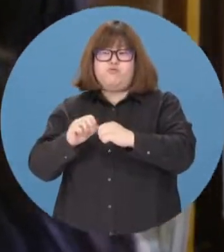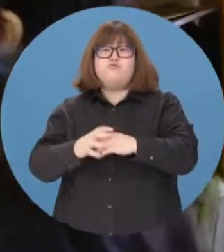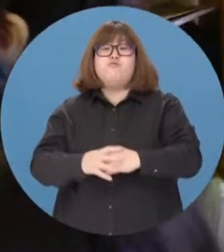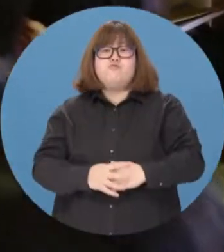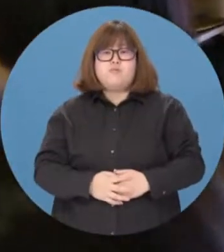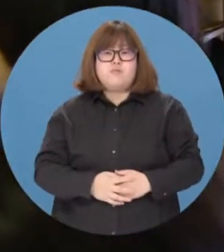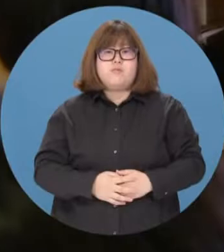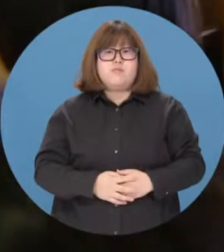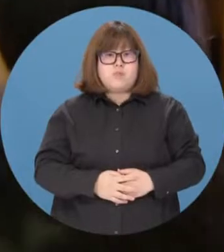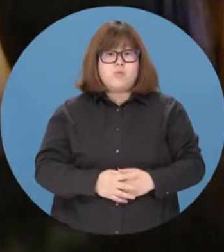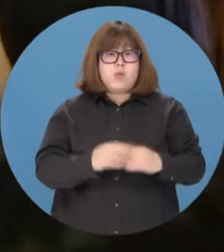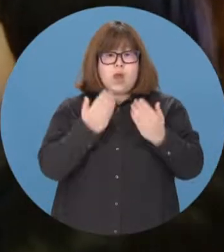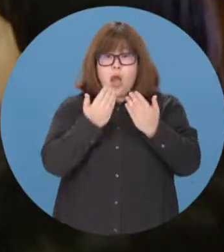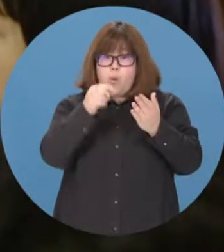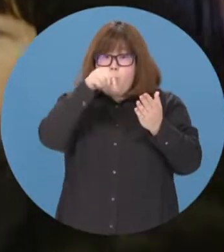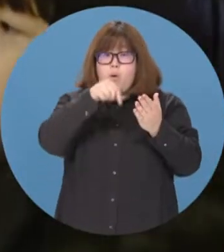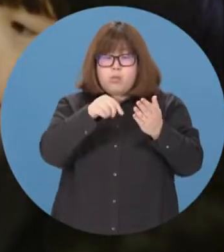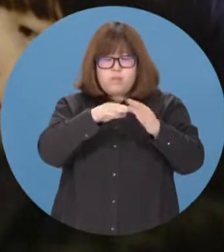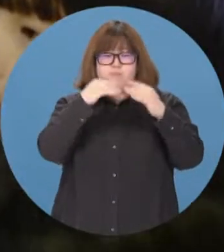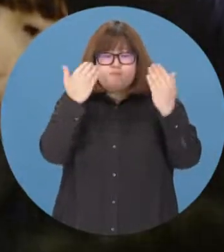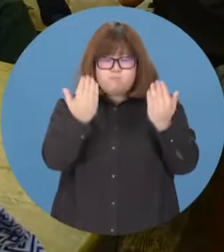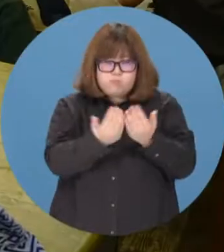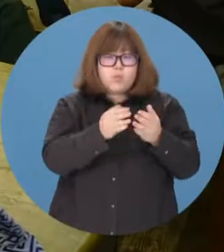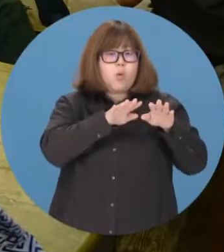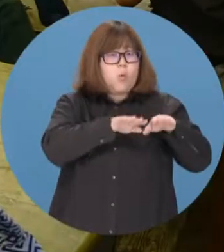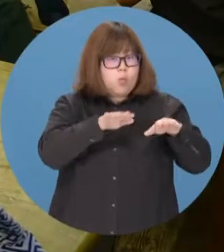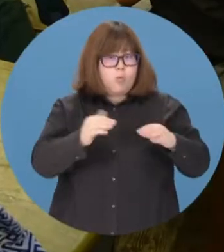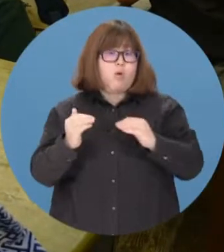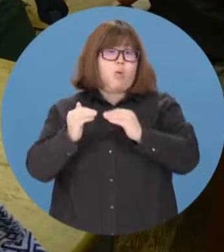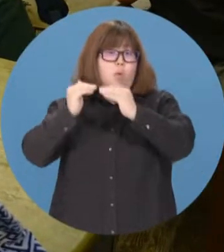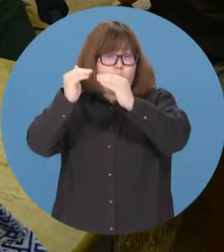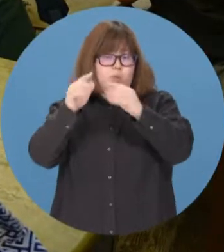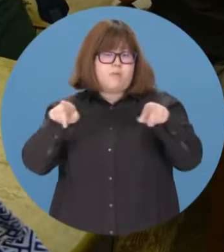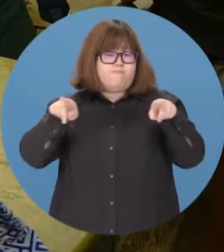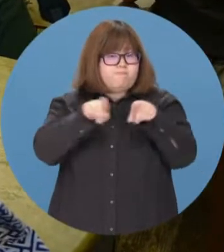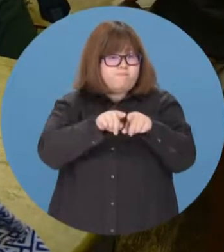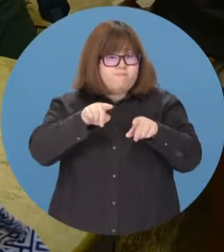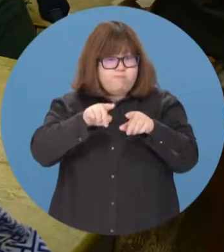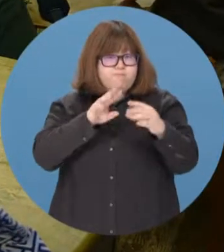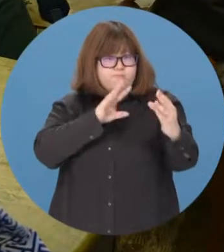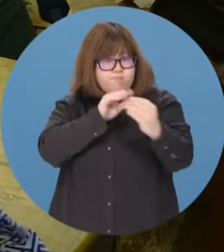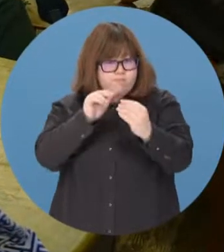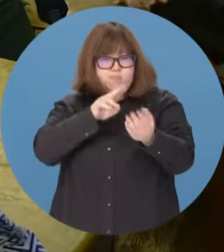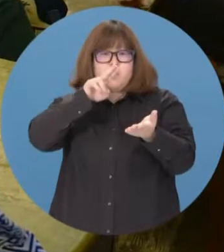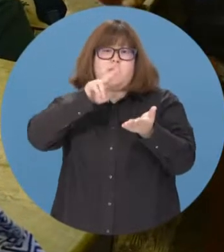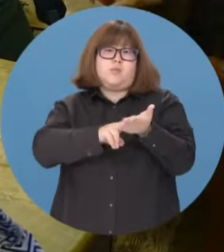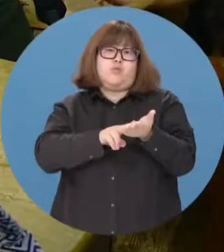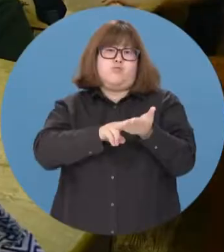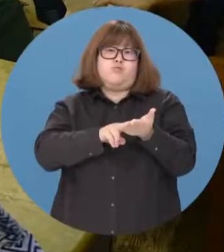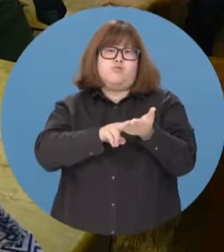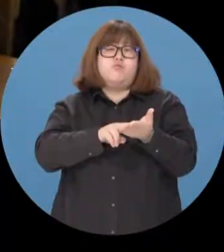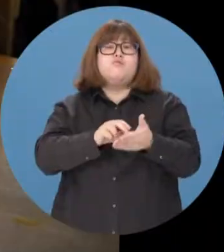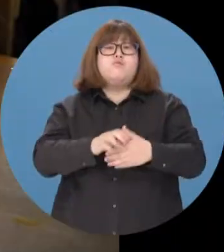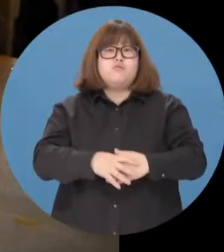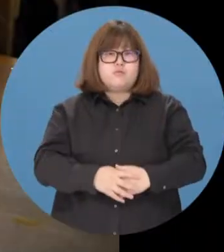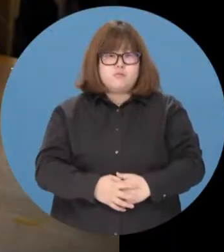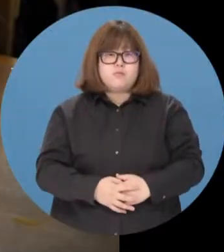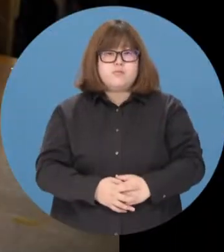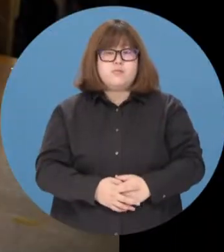学校の中のことは全て子どもと大人が一緒に考え話し合って決める。